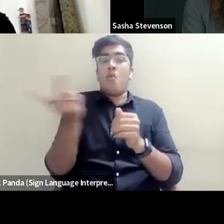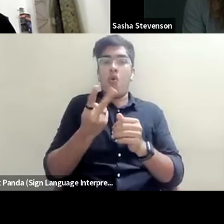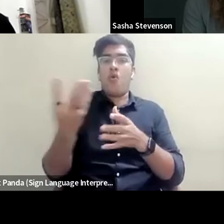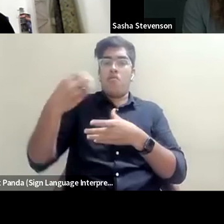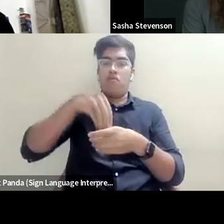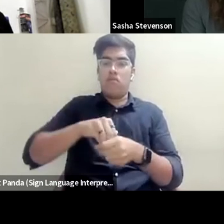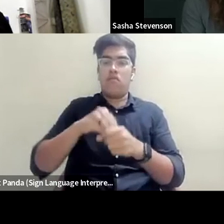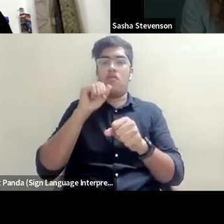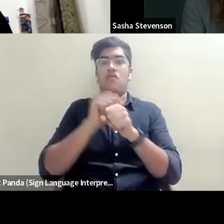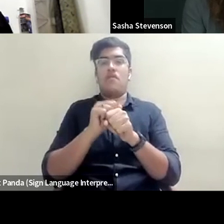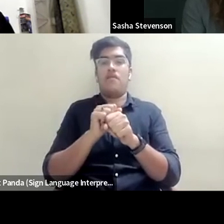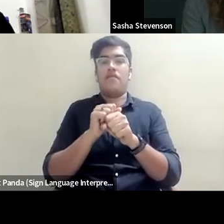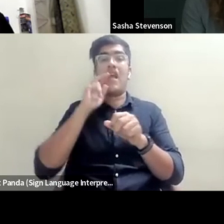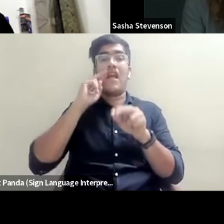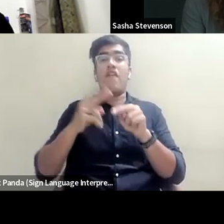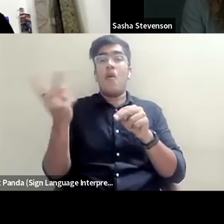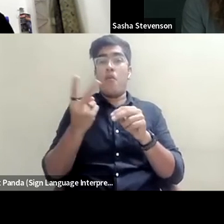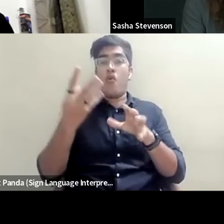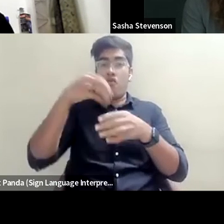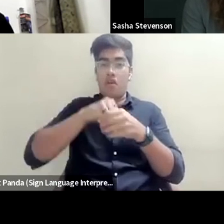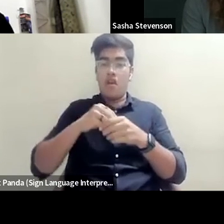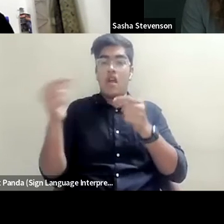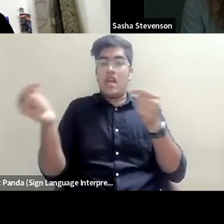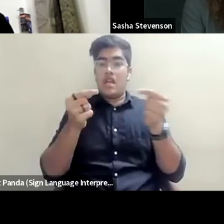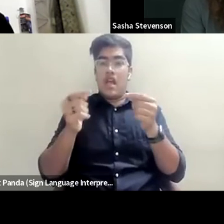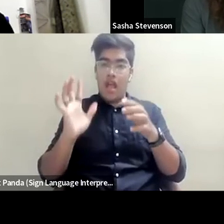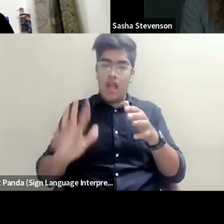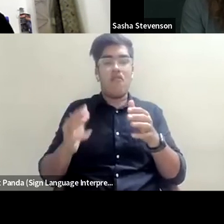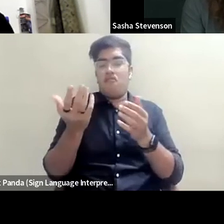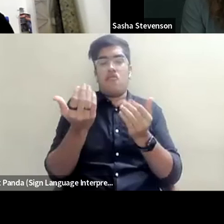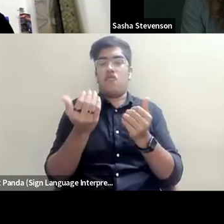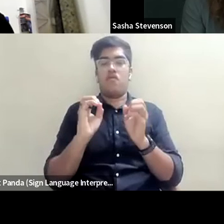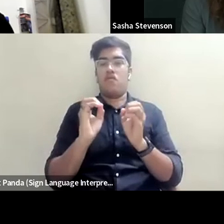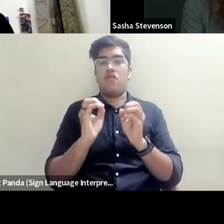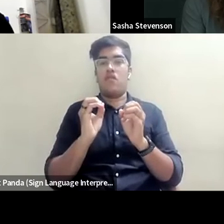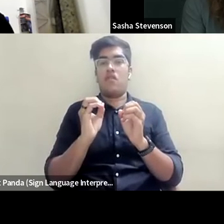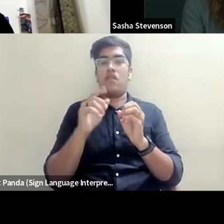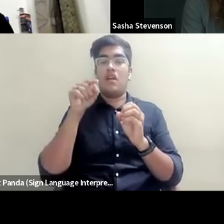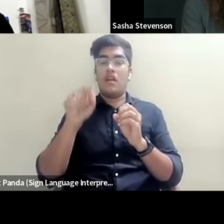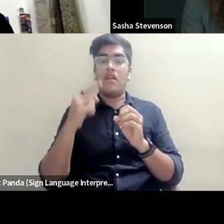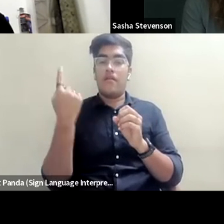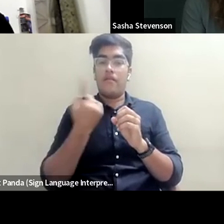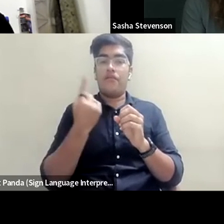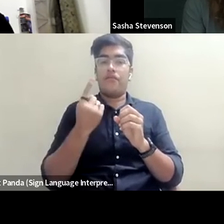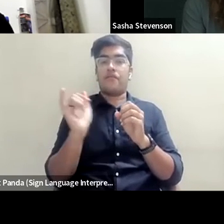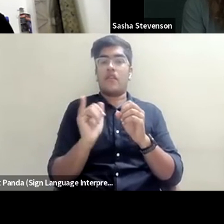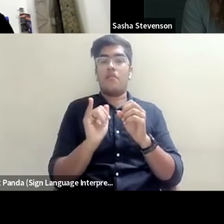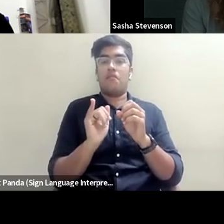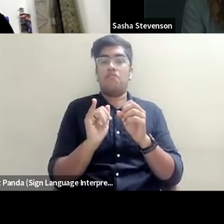में लड़ाई झगड़ा करेंगे तब तक तो नहीं होता. ये सिर्फ स्वाभिमान की लड़ाई,